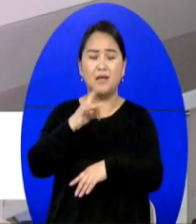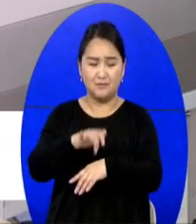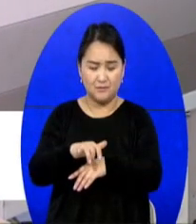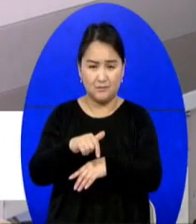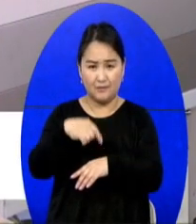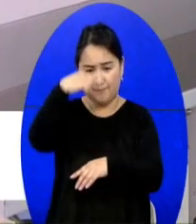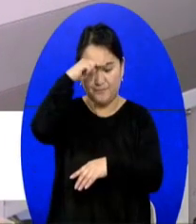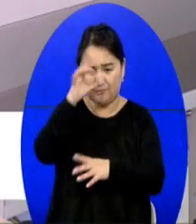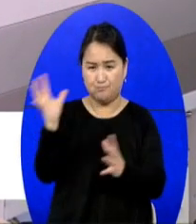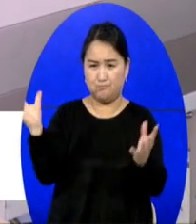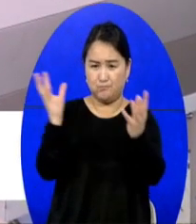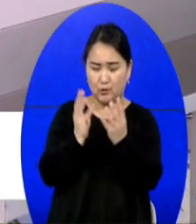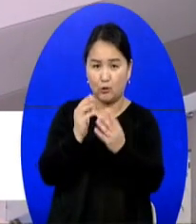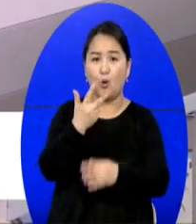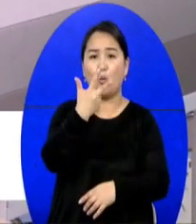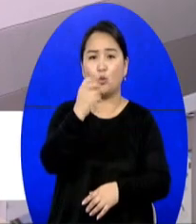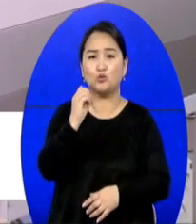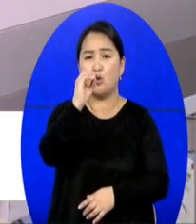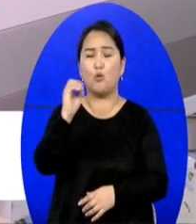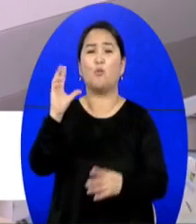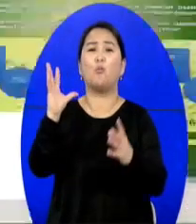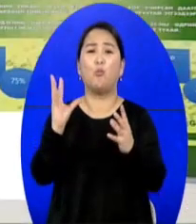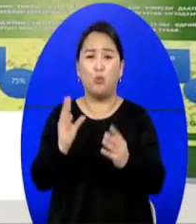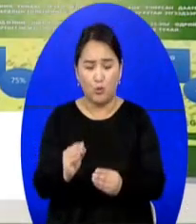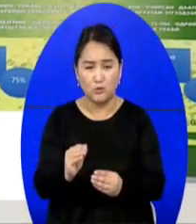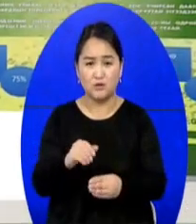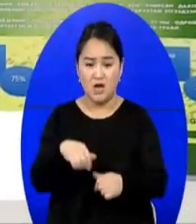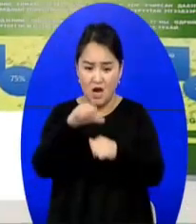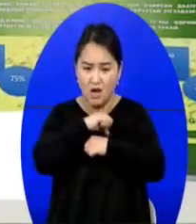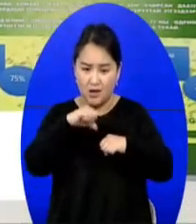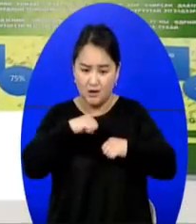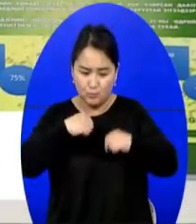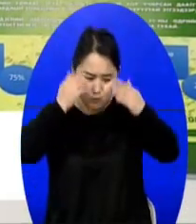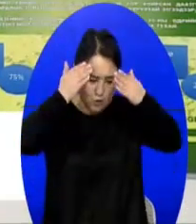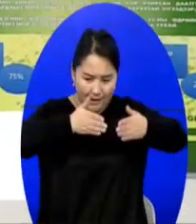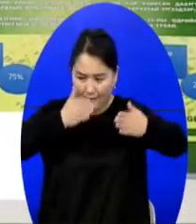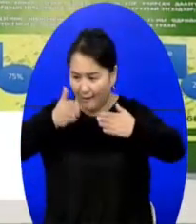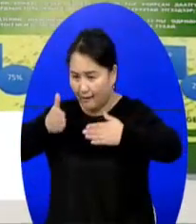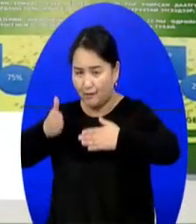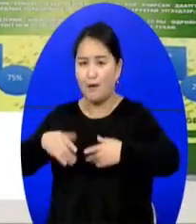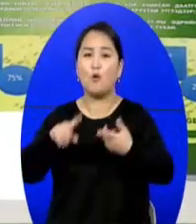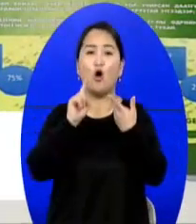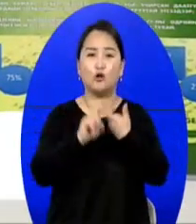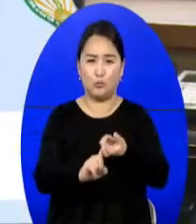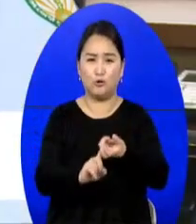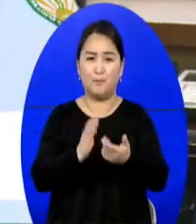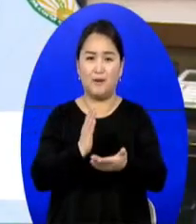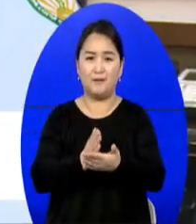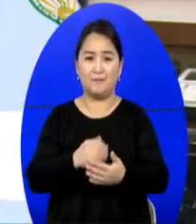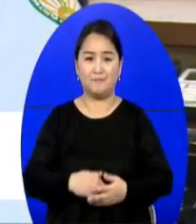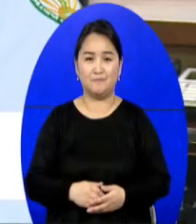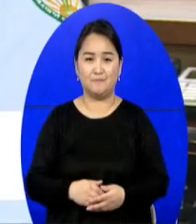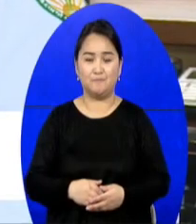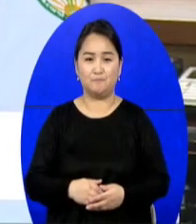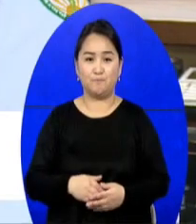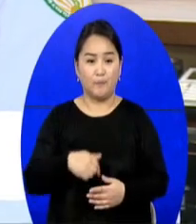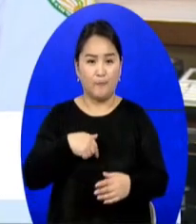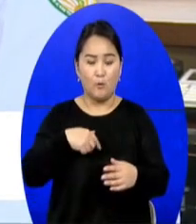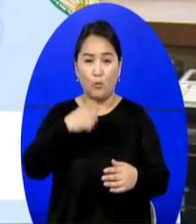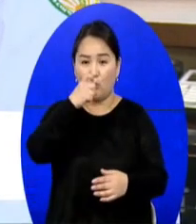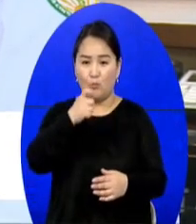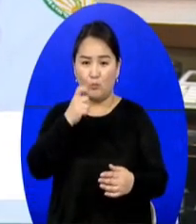30 хувиар буурчээ. Иргэд дор бүрний анхаарлаа нэмэгдүүлсэнтэй шууд холбоотой гэдгийг эмчнэр хэлж байна. Зам хөл хөдөлгөөн харчиж байгаа